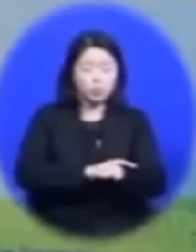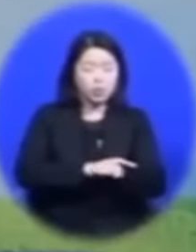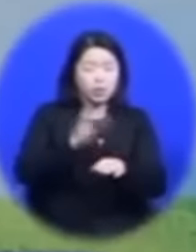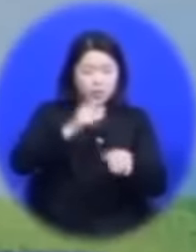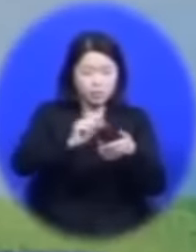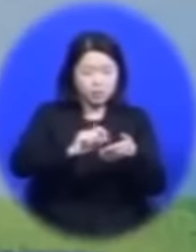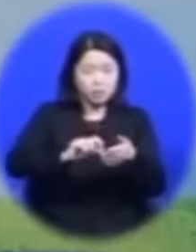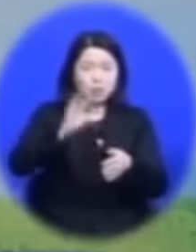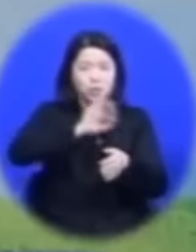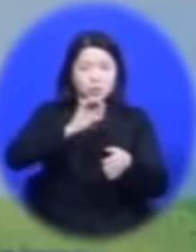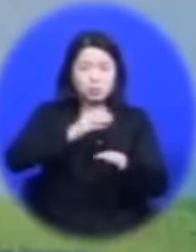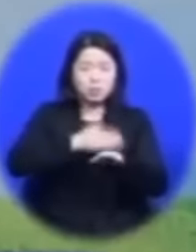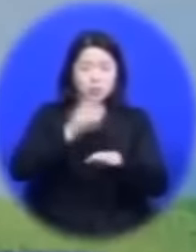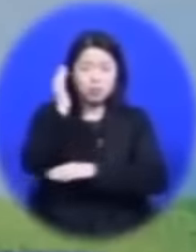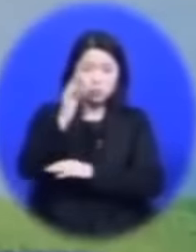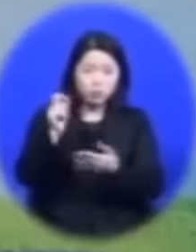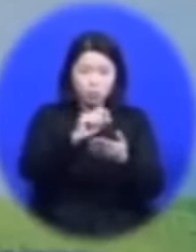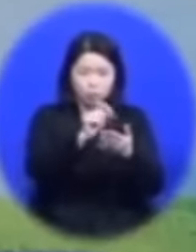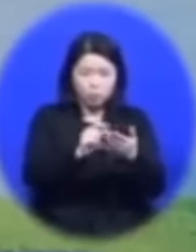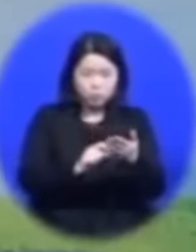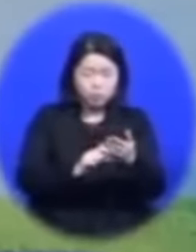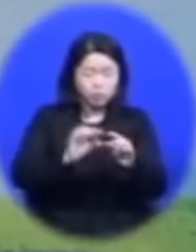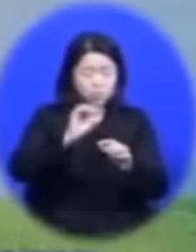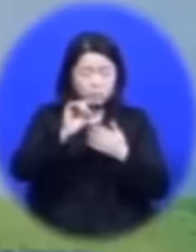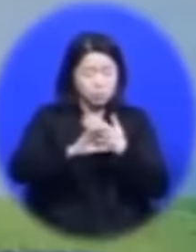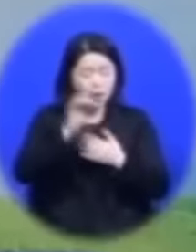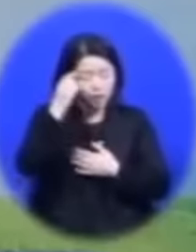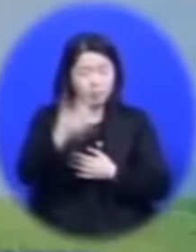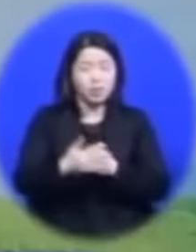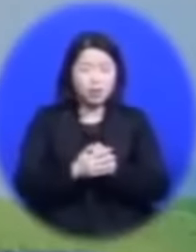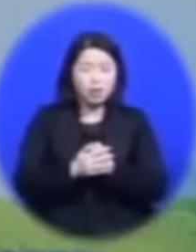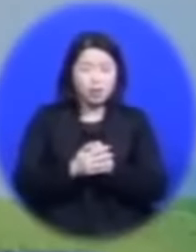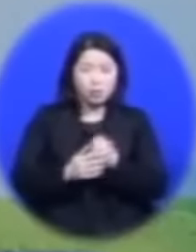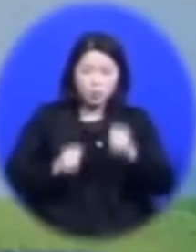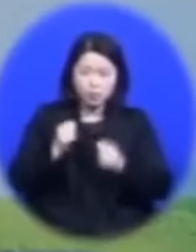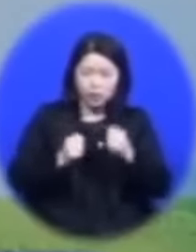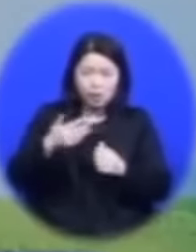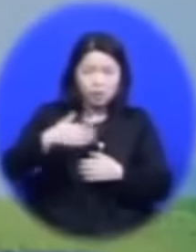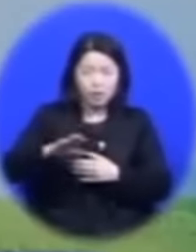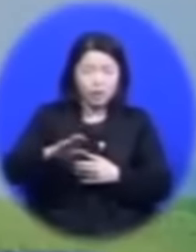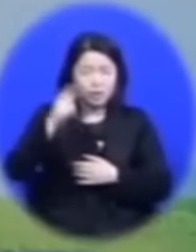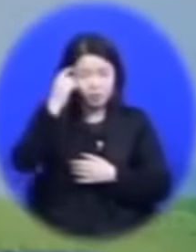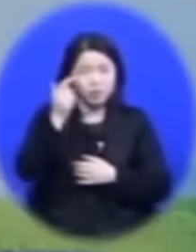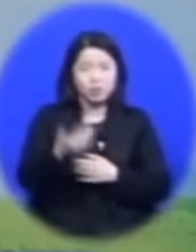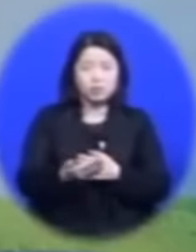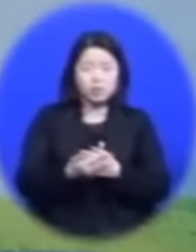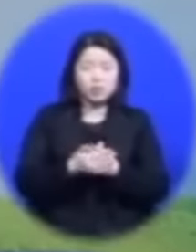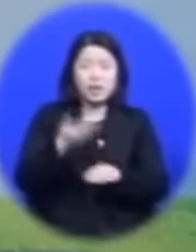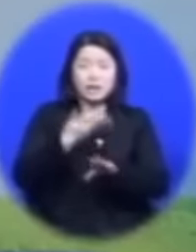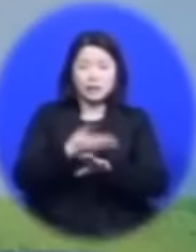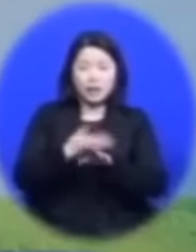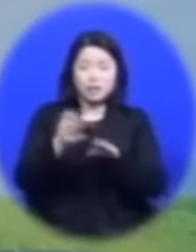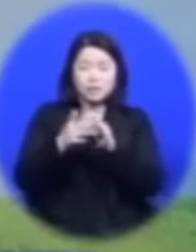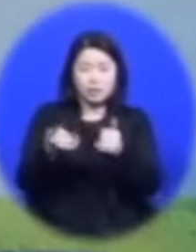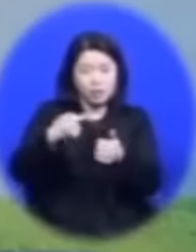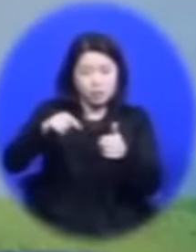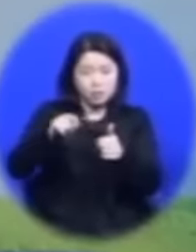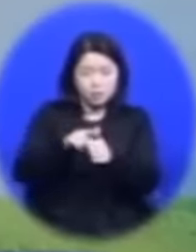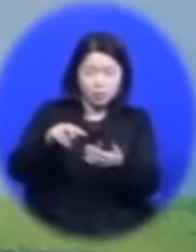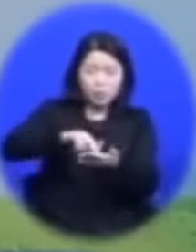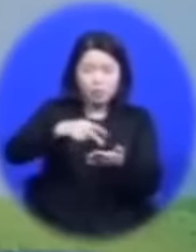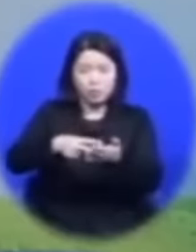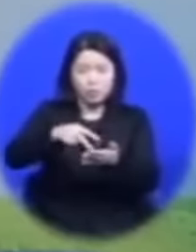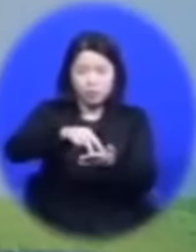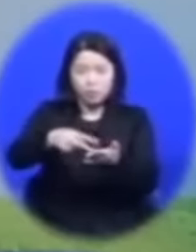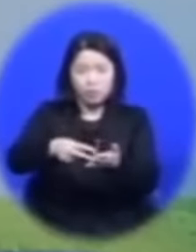연습해서 설교 원고 쓰면 안 되는 거니? 꼭 쌩쌩 달려가야만 되는 거니? 남을 의지하고 비틀대면서 걷는 것은